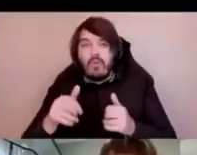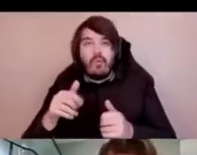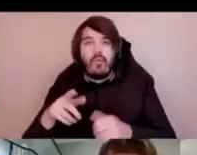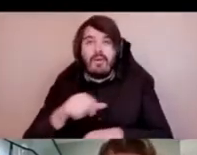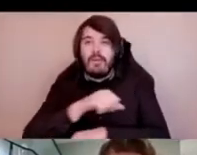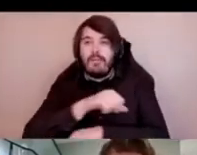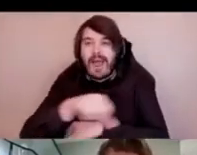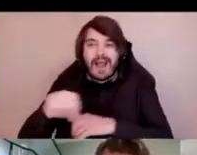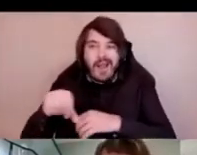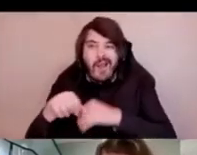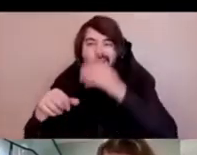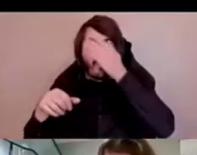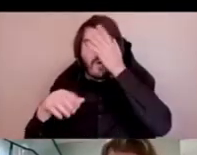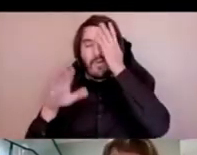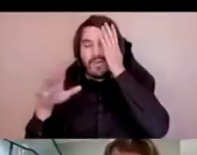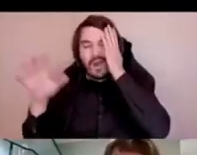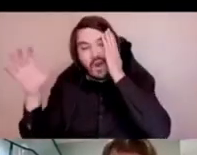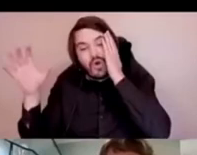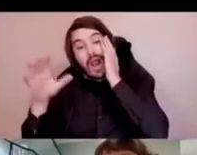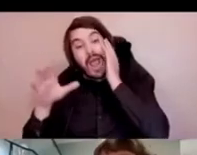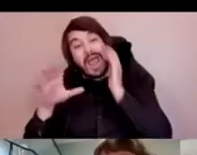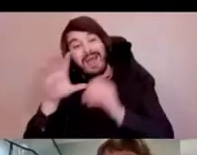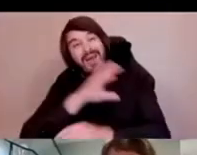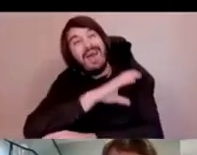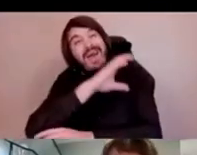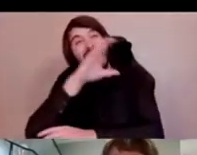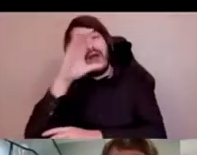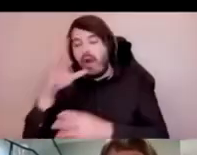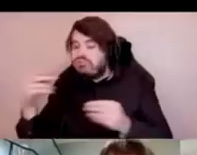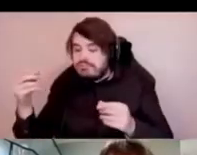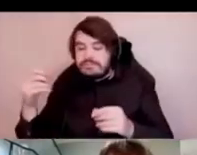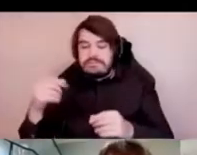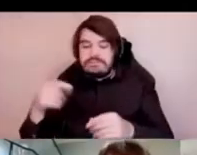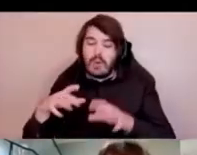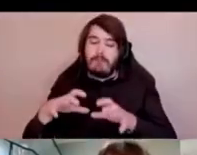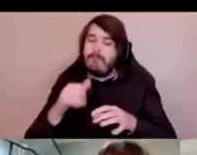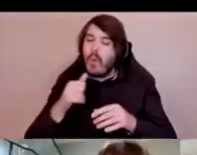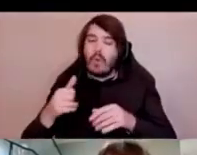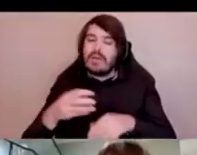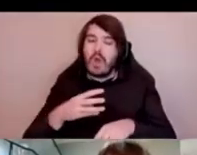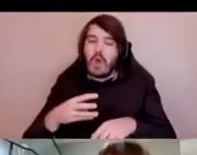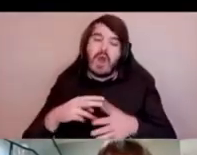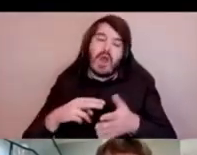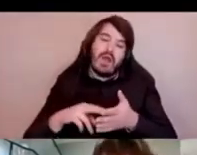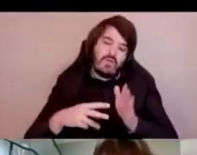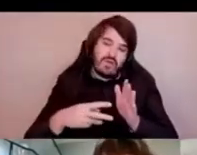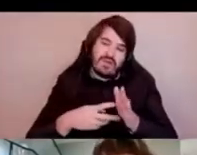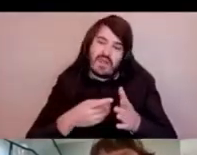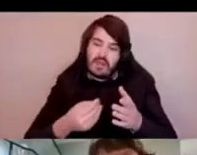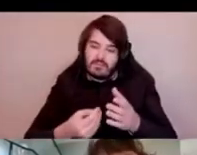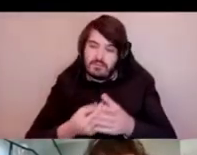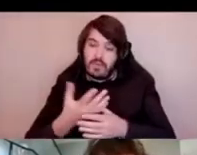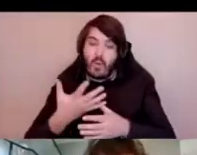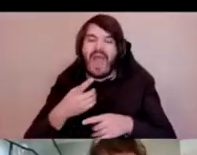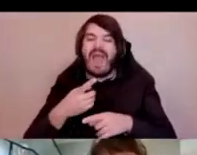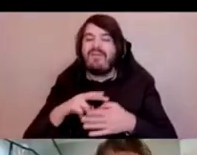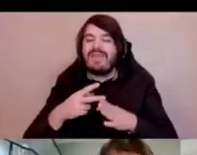sur un balcon, puis un moment donné, le soleil, il est parti, eh bien, ça veut dire que vous allez cultiver à la mi-ombre. Et il y